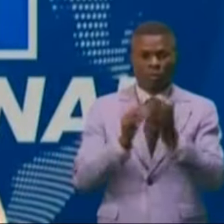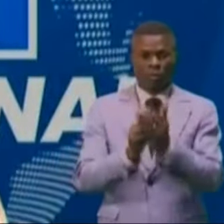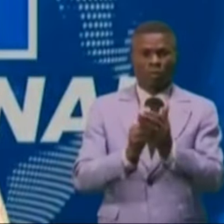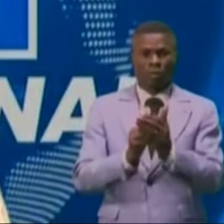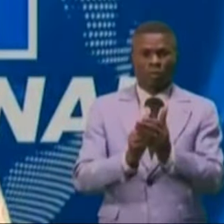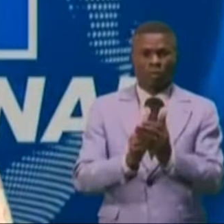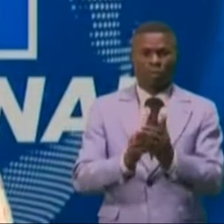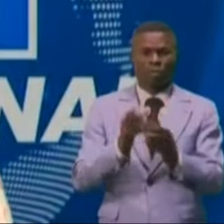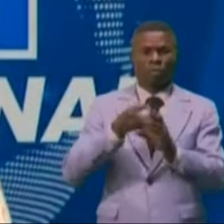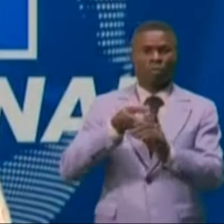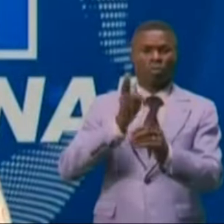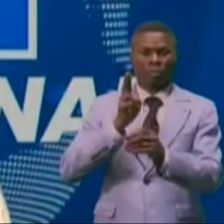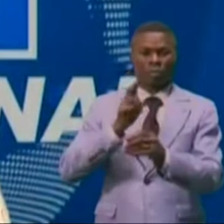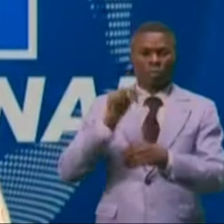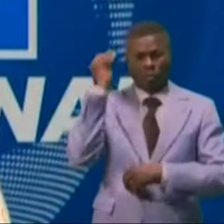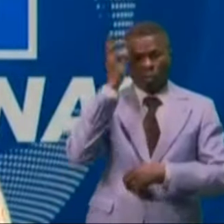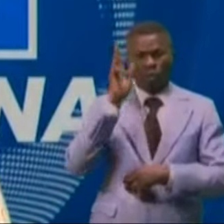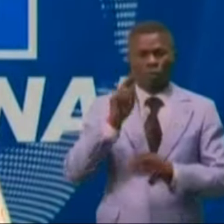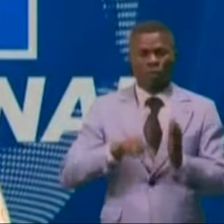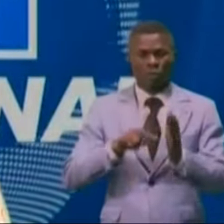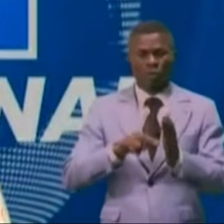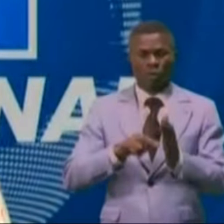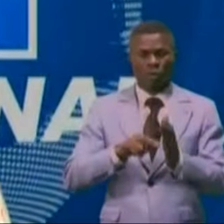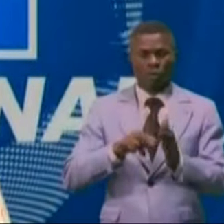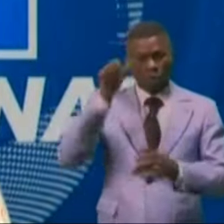à la démission du gouvernement